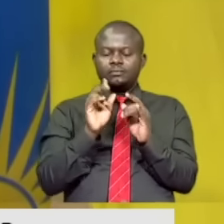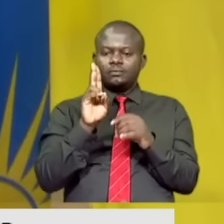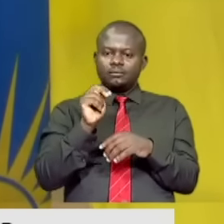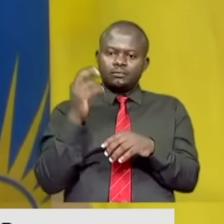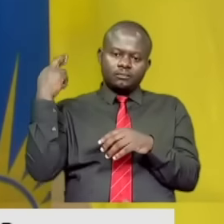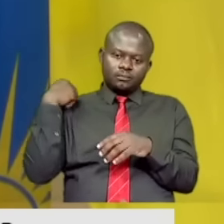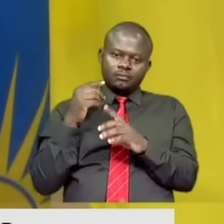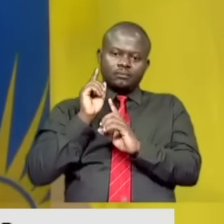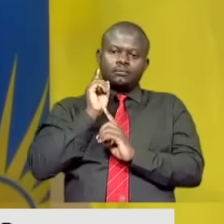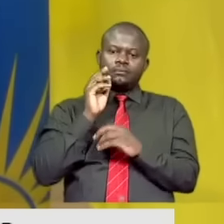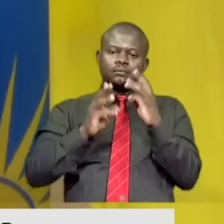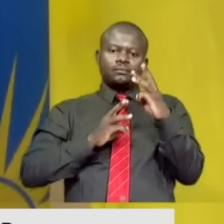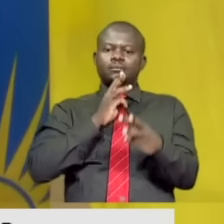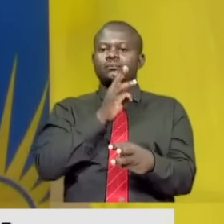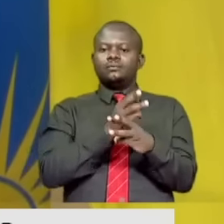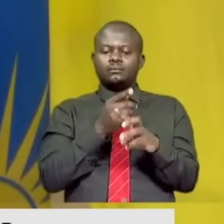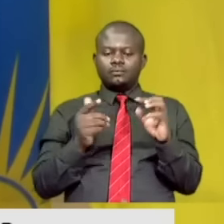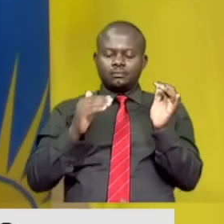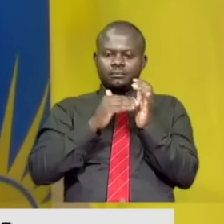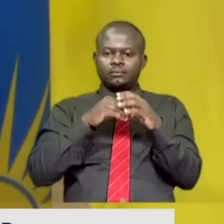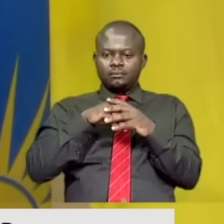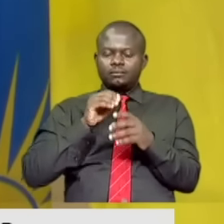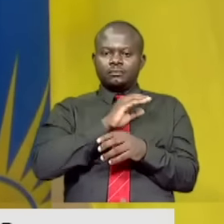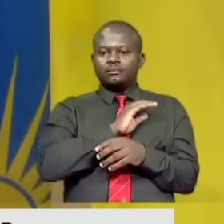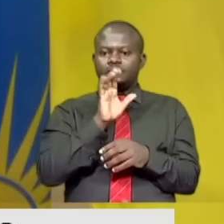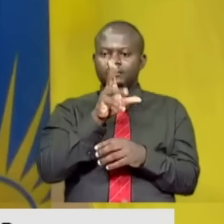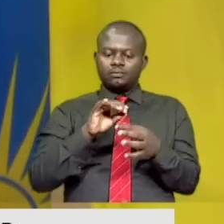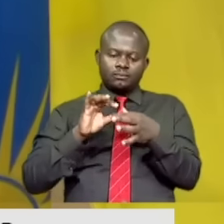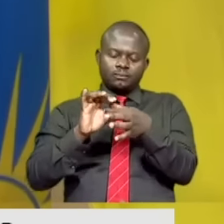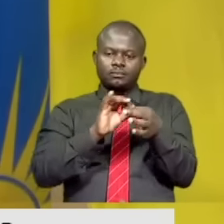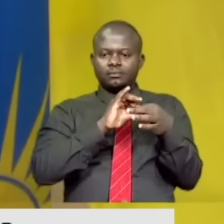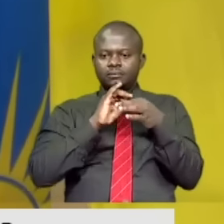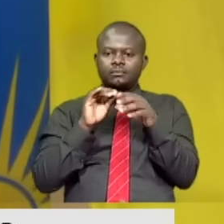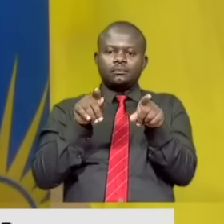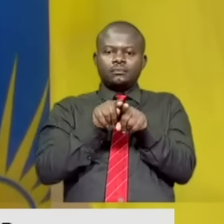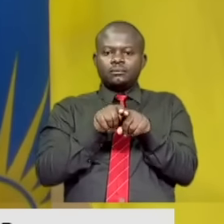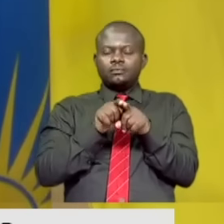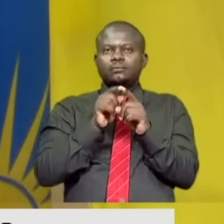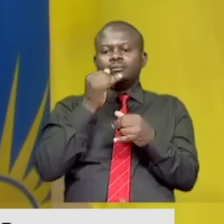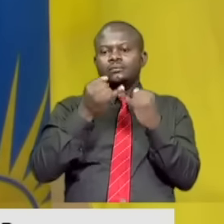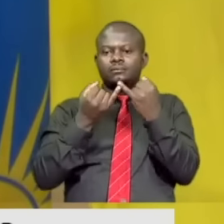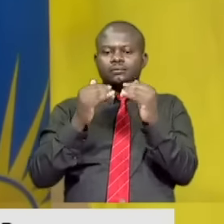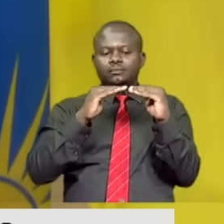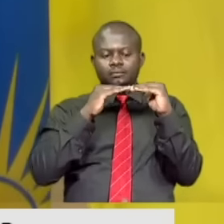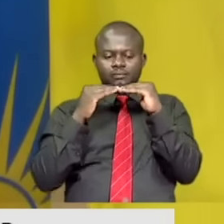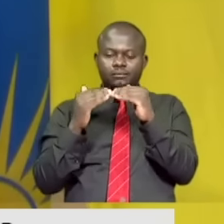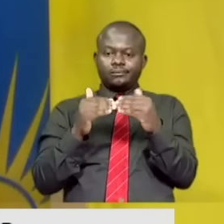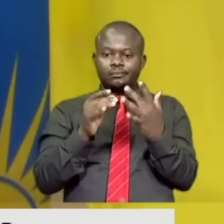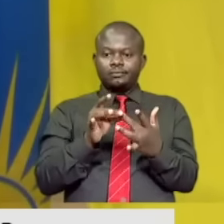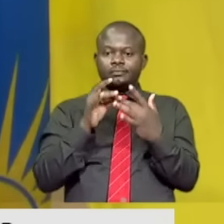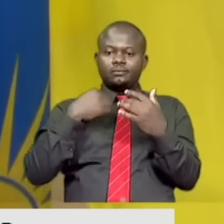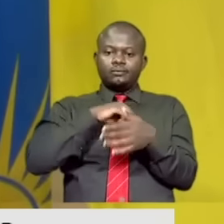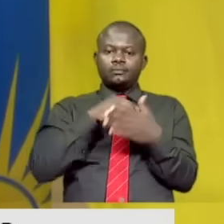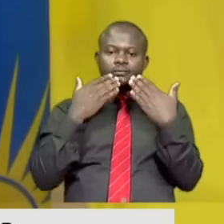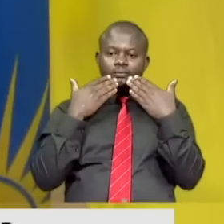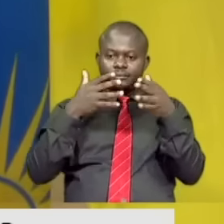gashinzwe umutekano ku isi ndetse n'ak'umuryango wa Afurika yunze ubumwe, kimwe no ku ruhando mpuzamahanga. By'umwihariko turashimira